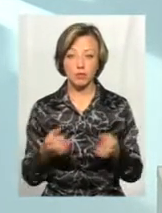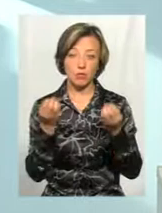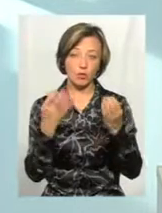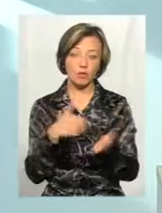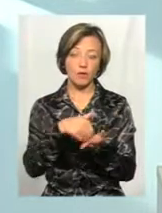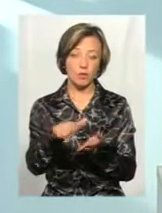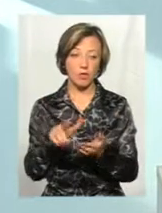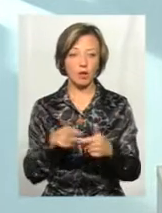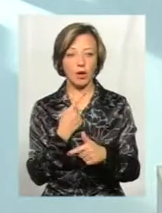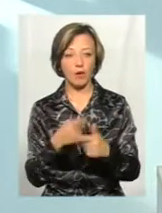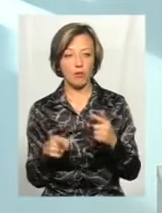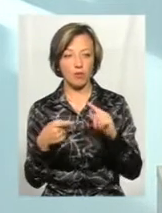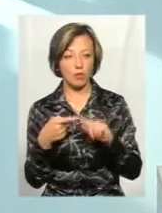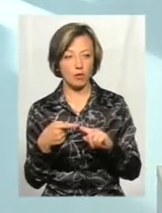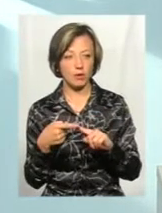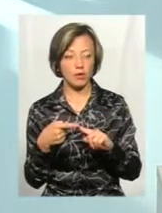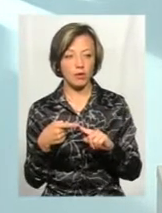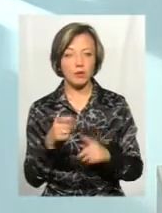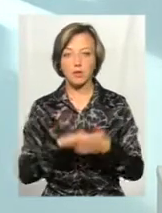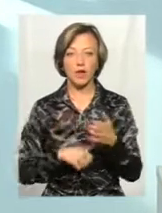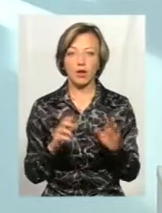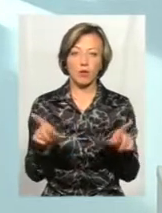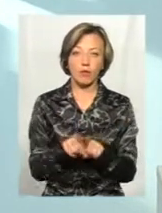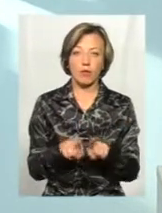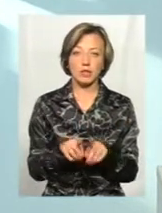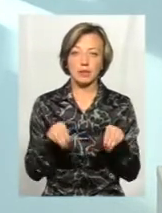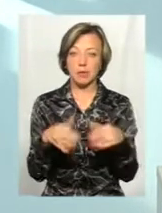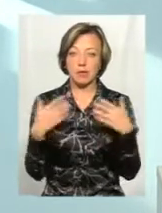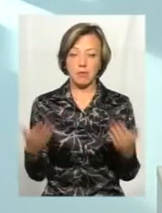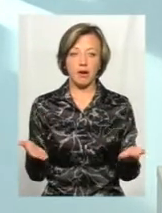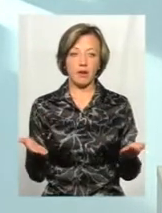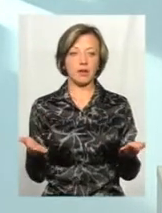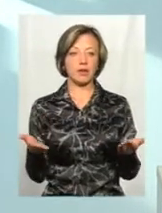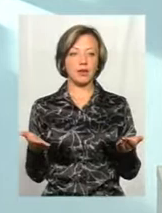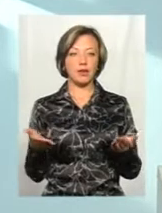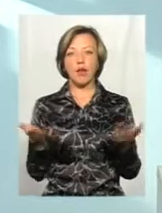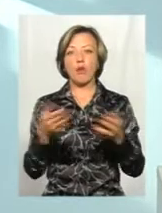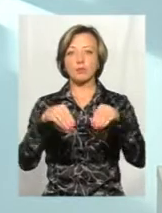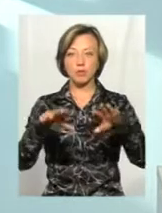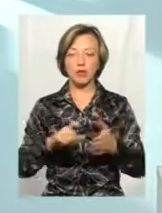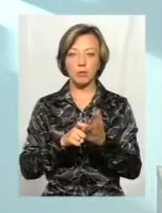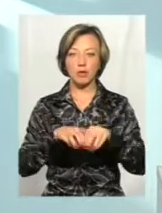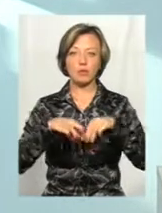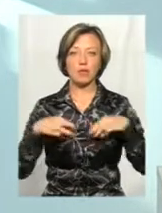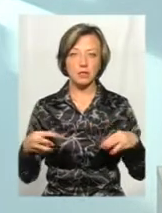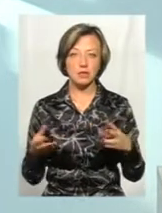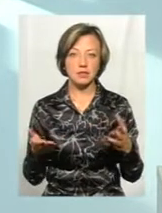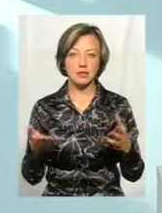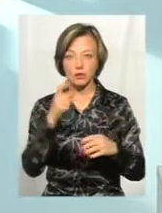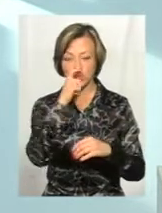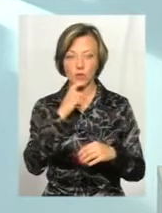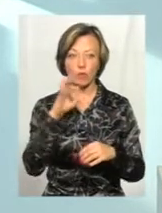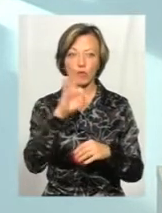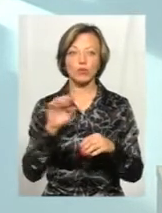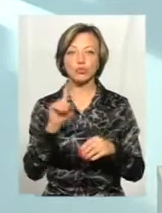просто відмовляють або на тій підставі, що начебто землі немає, посилаючись на якусь постанову Кабінету міністрів, незрозуміло